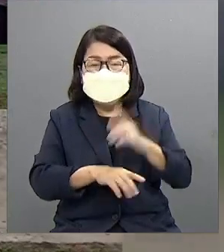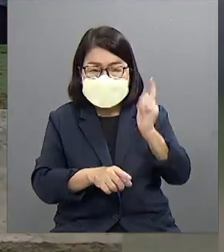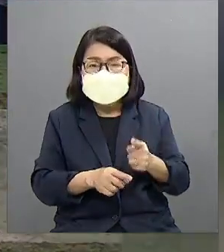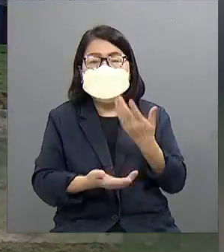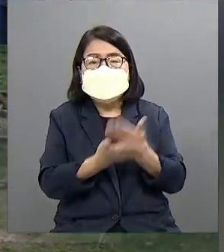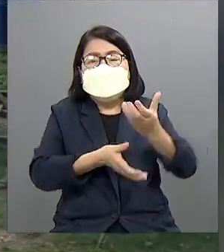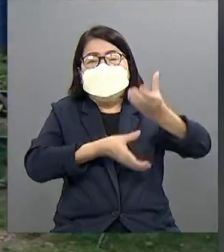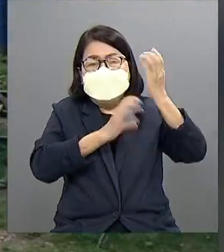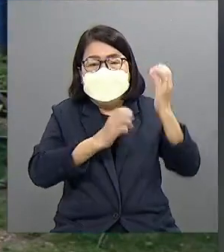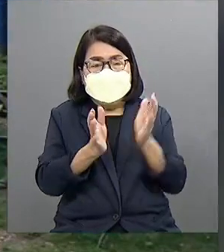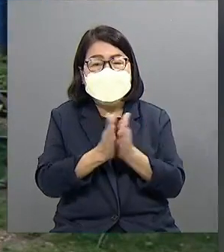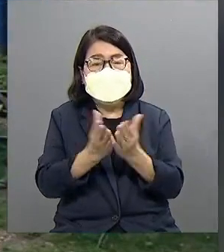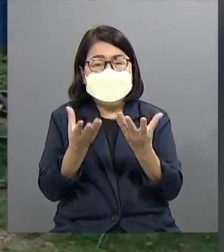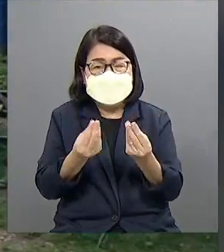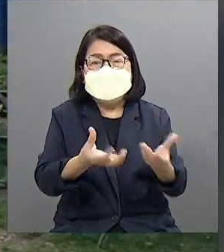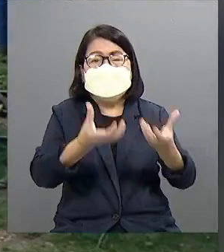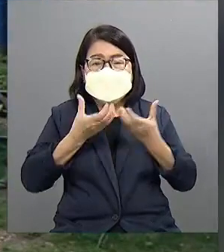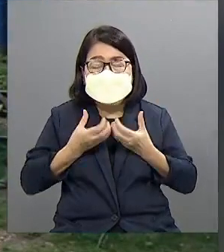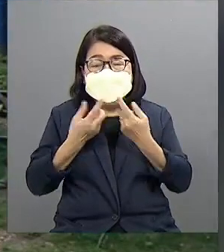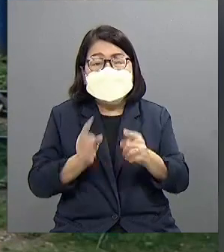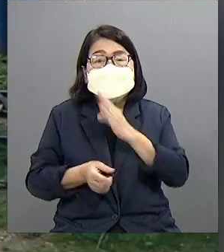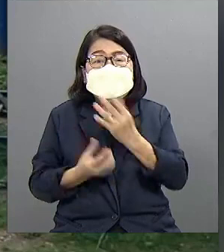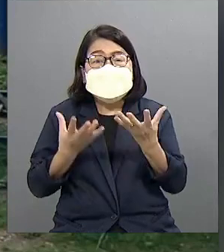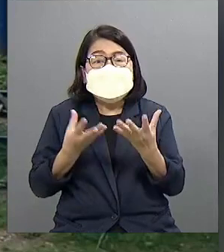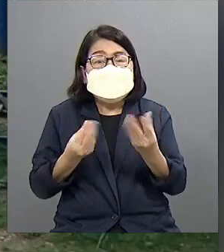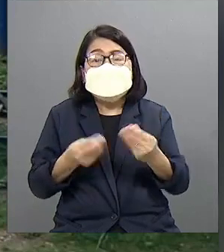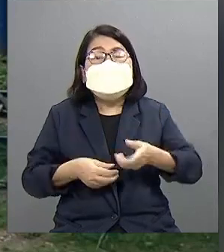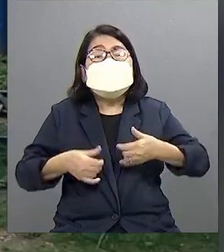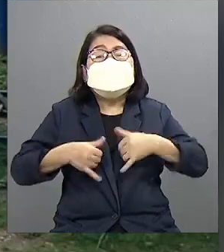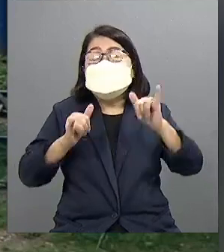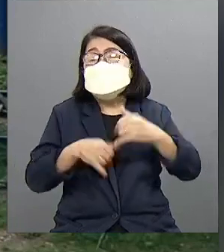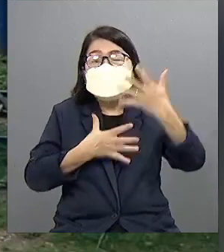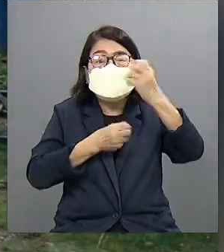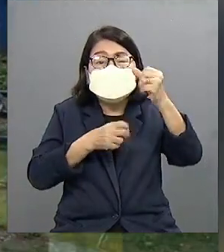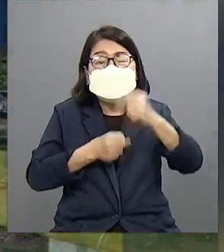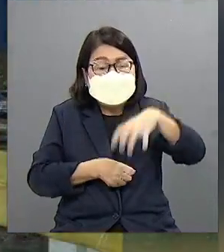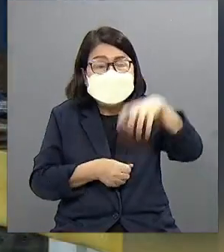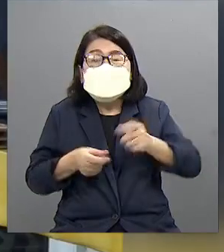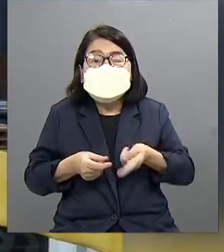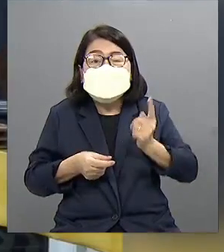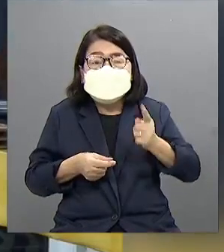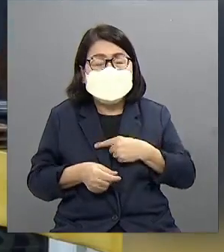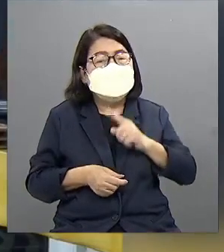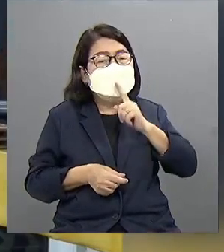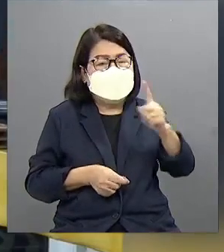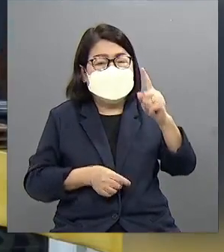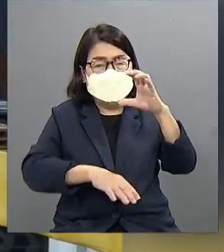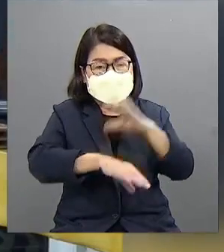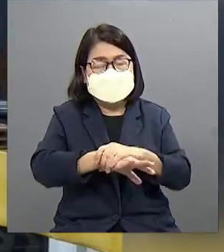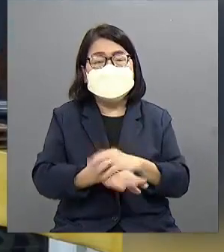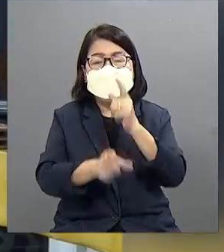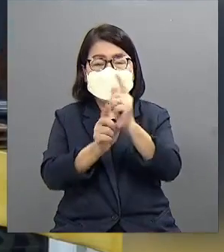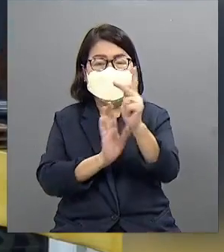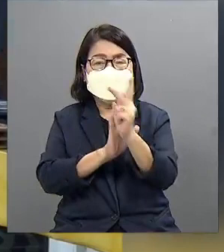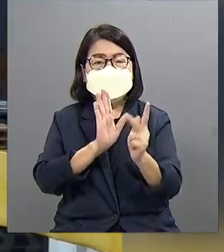บริษัทดังกล่าวไม่คืนพื้นที่เดี๋ยวการรถไฟเขาจะแจ้งความดำเนินคดีกันต่อไปก็เอาเป็นว่าใช้กฎหมายในการที่ไม่ได้จ่ายค่